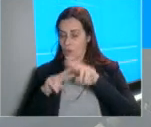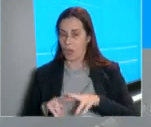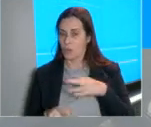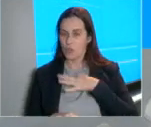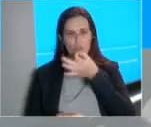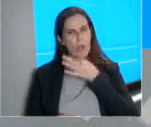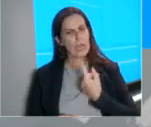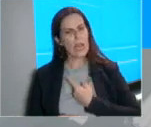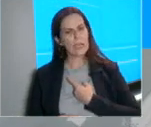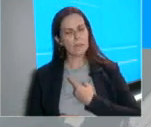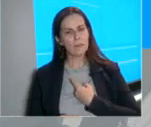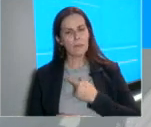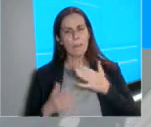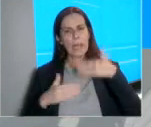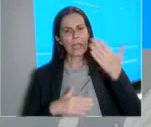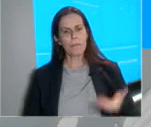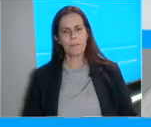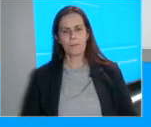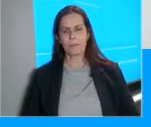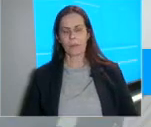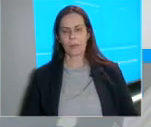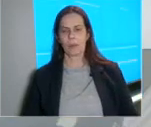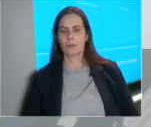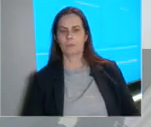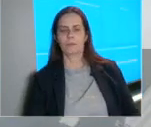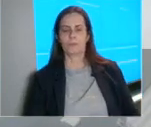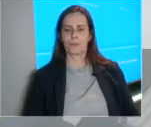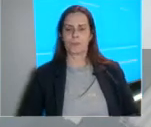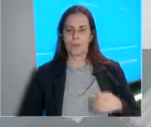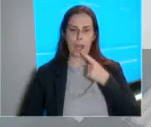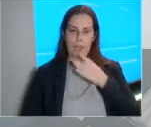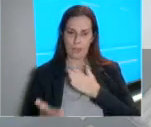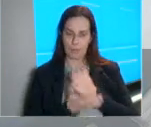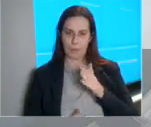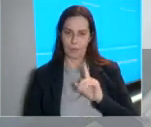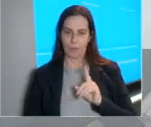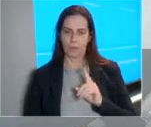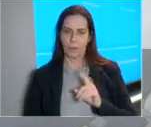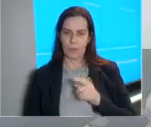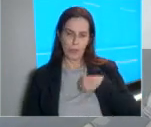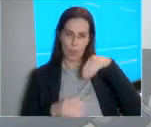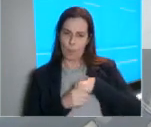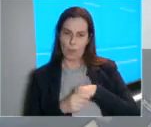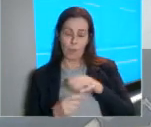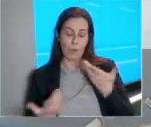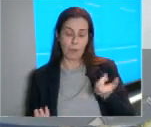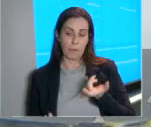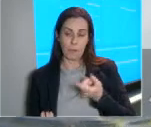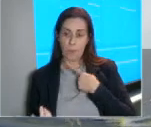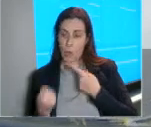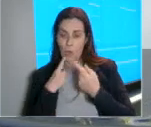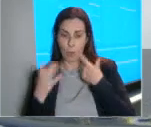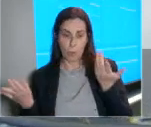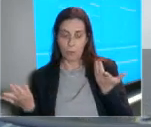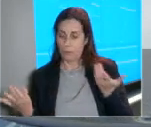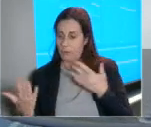אני שואל את עצמי, לאן זה הולך? בשביל הגילוי הנאות, אני לא בצוותי המסע ומתן, כן. אבל אם לא יהיה מסע ולא יהיה